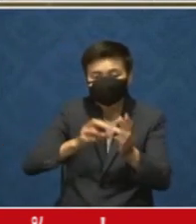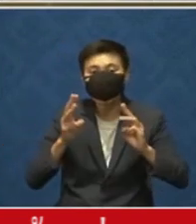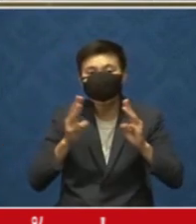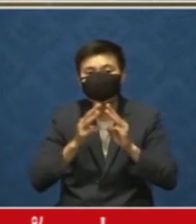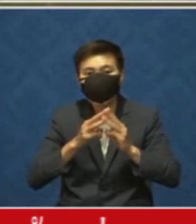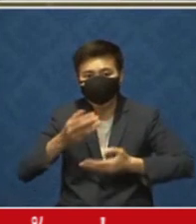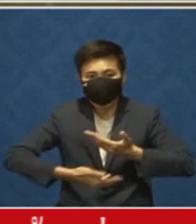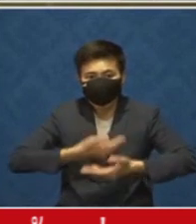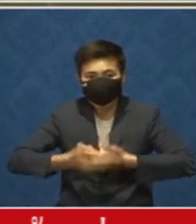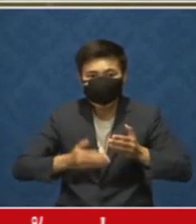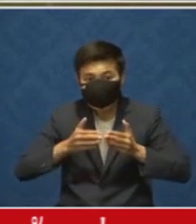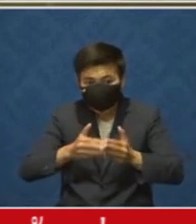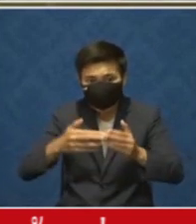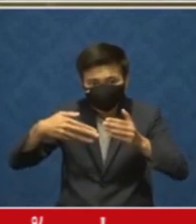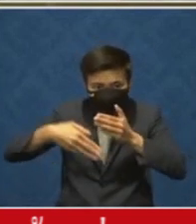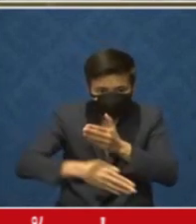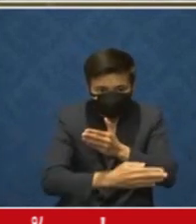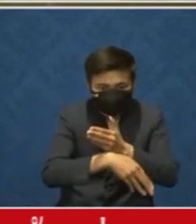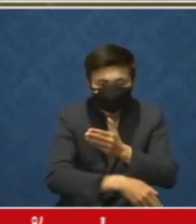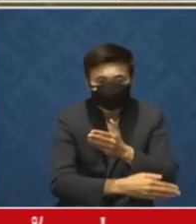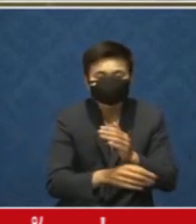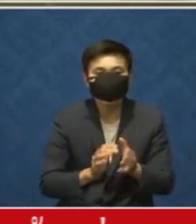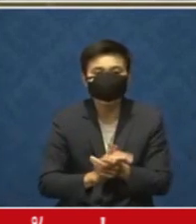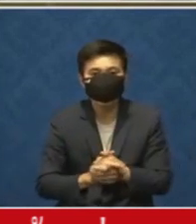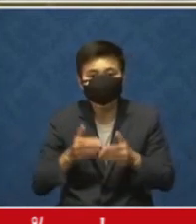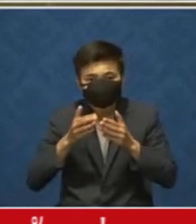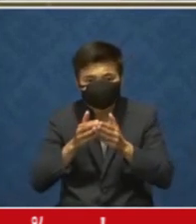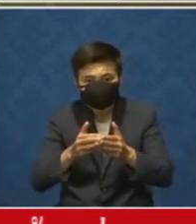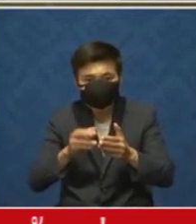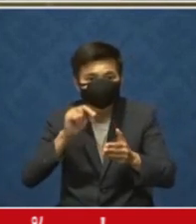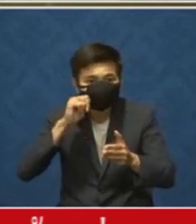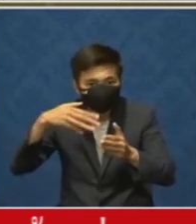ขายเรือดำน้ำให้กับกองทัพเรือไทยเลยครับ